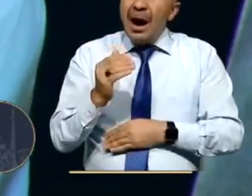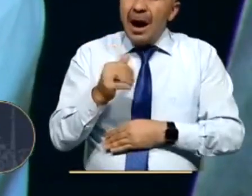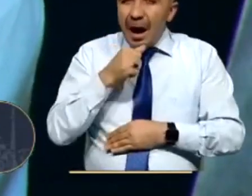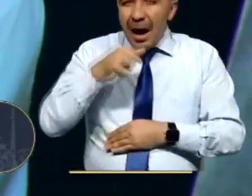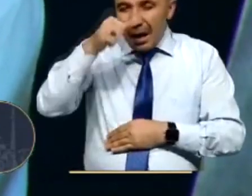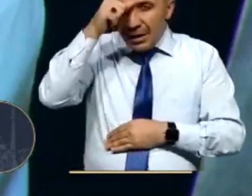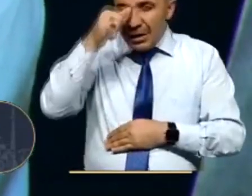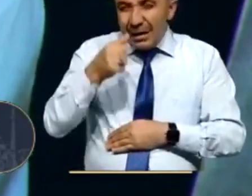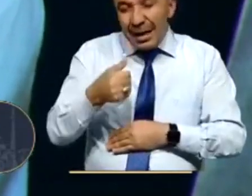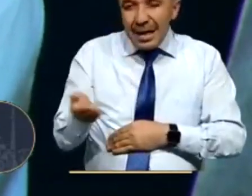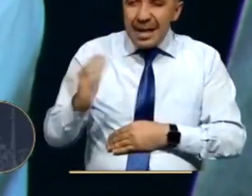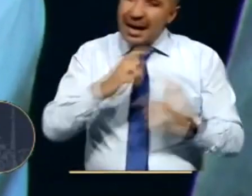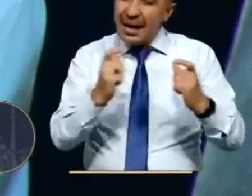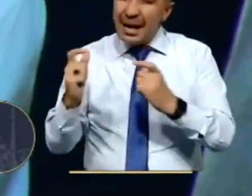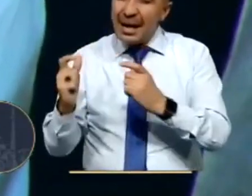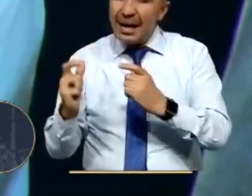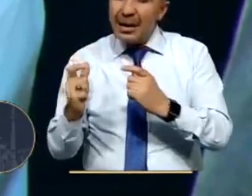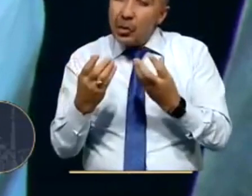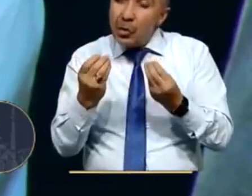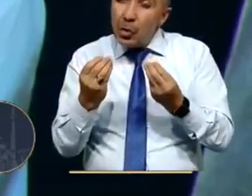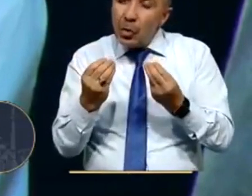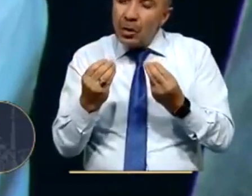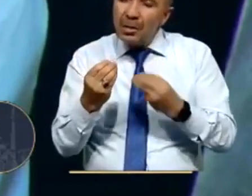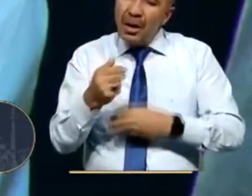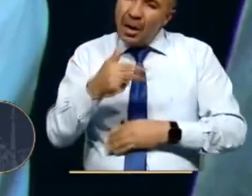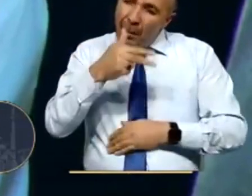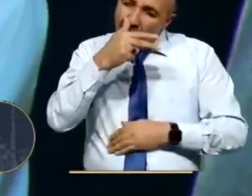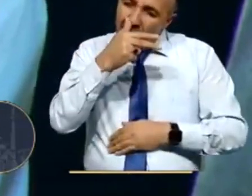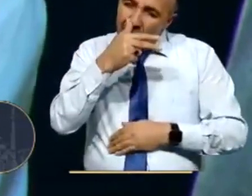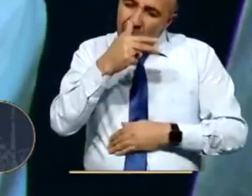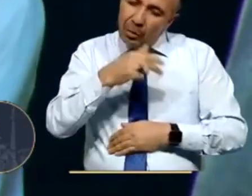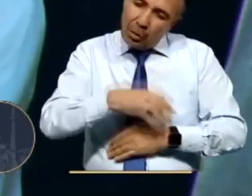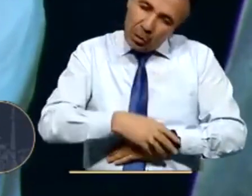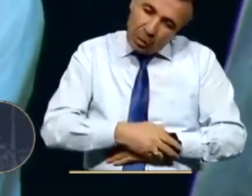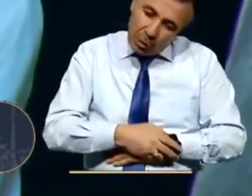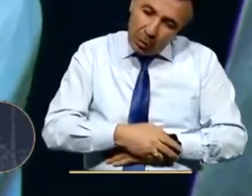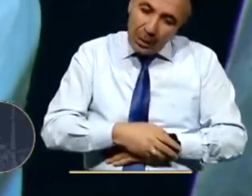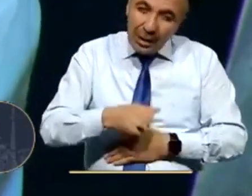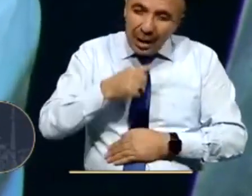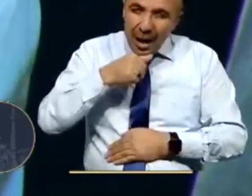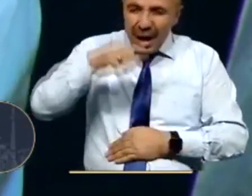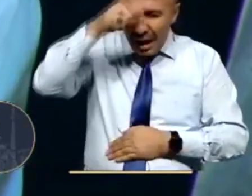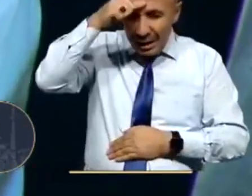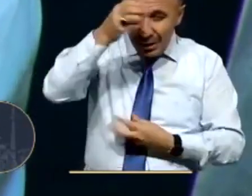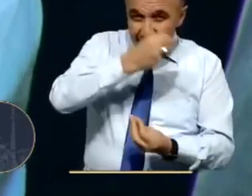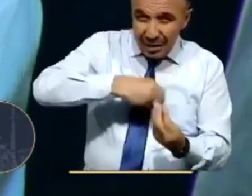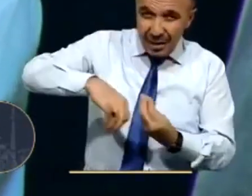sayıda Müslümanla mahzun, boynu bükük bir hac yılına şahit olacaktır.